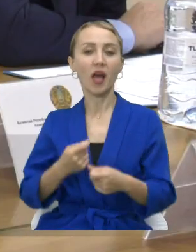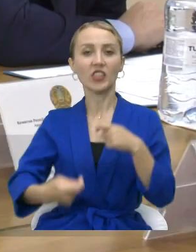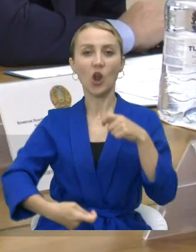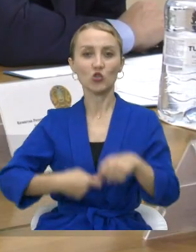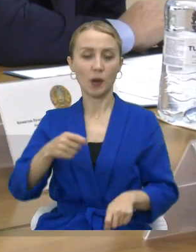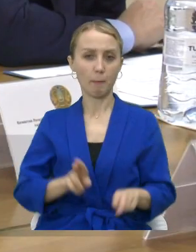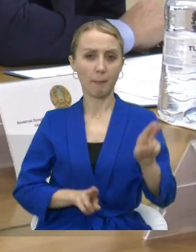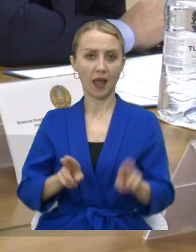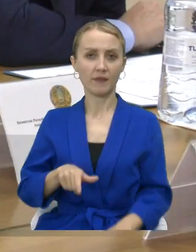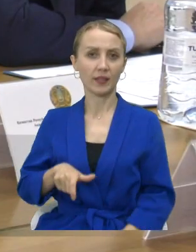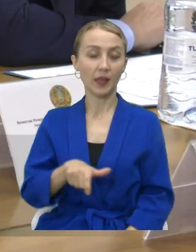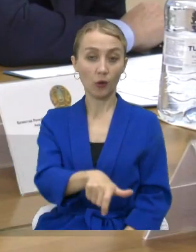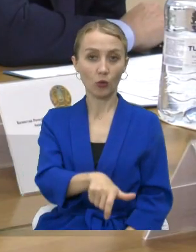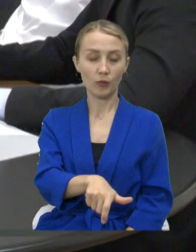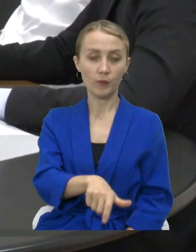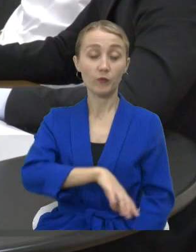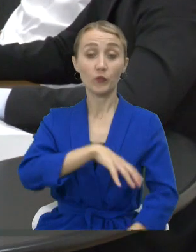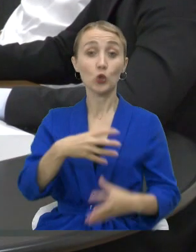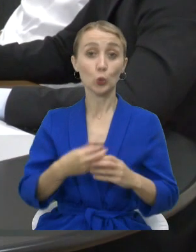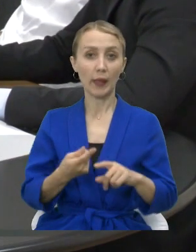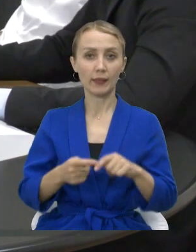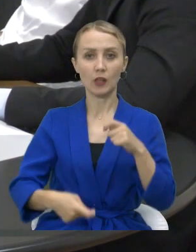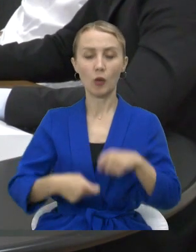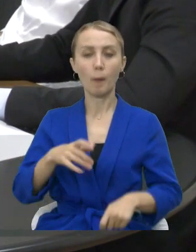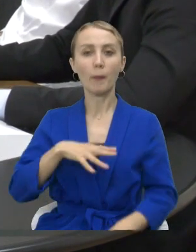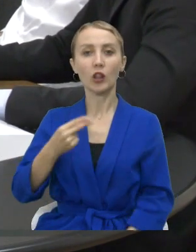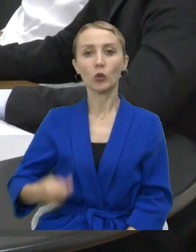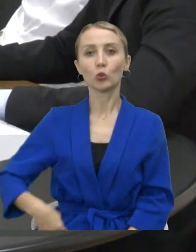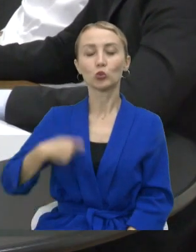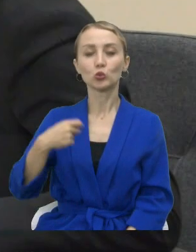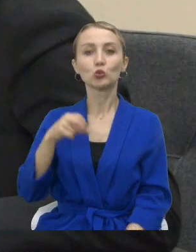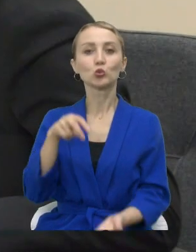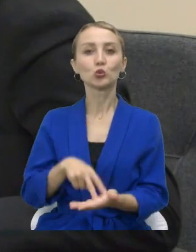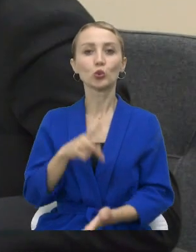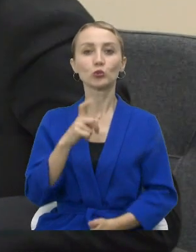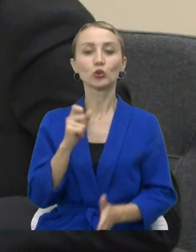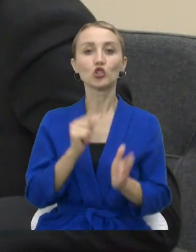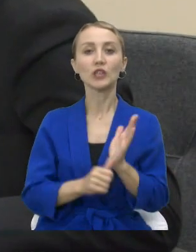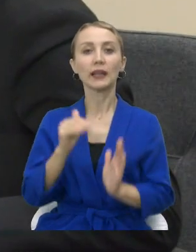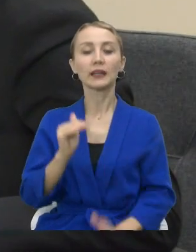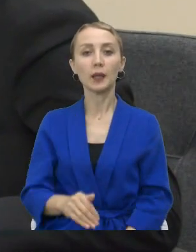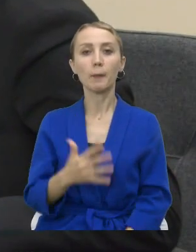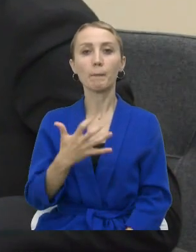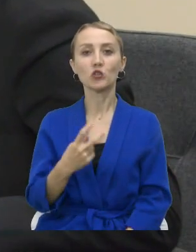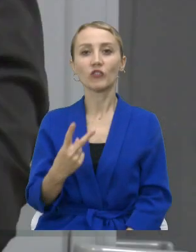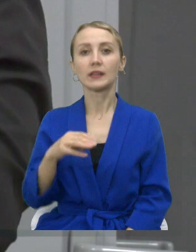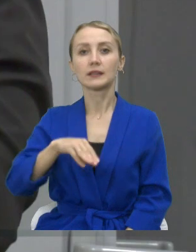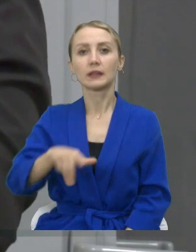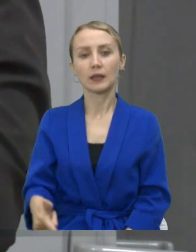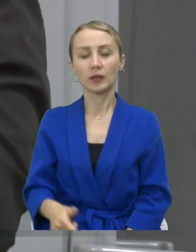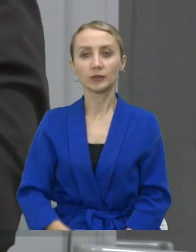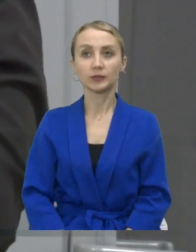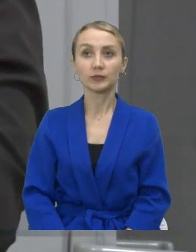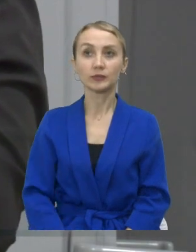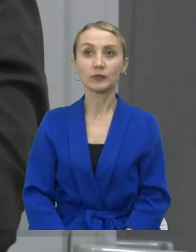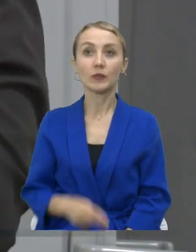правила дорожного движения. В результате этих нарушений был нанесен ущерб на общую сумму 160 502 тенге. Мы по